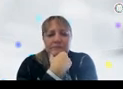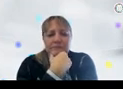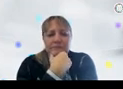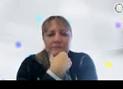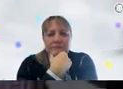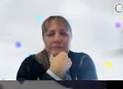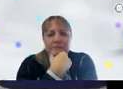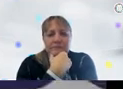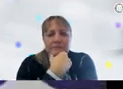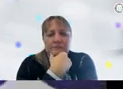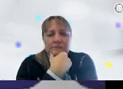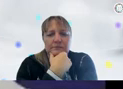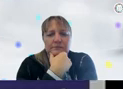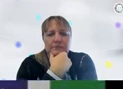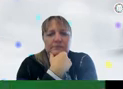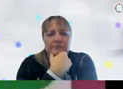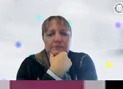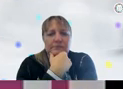So.